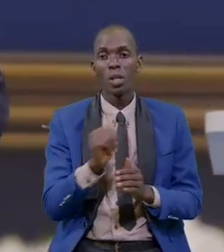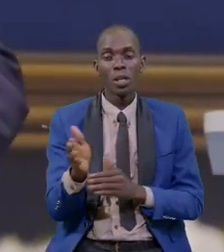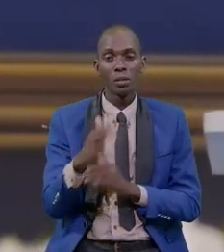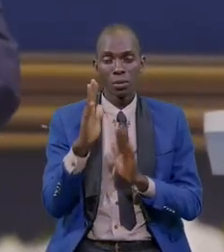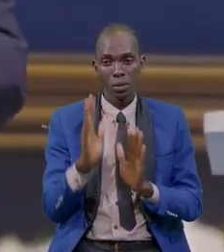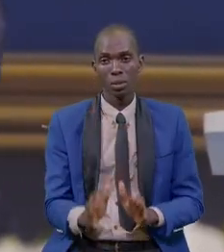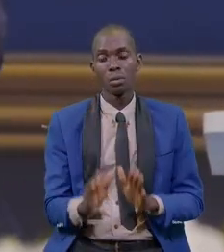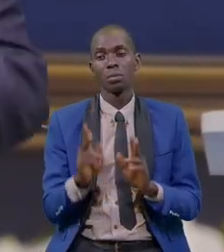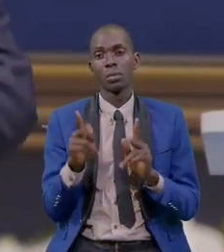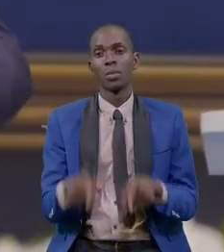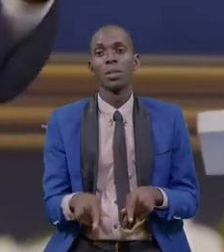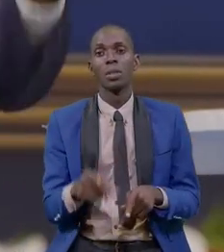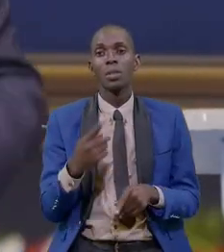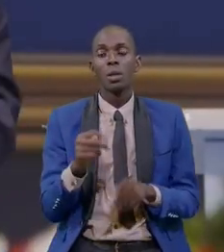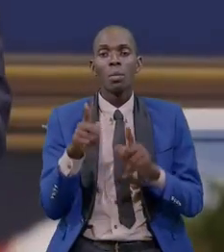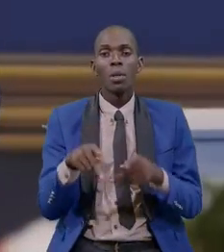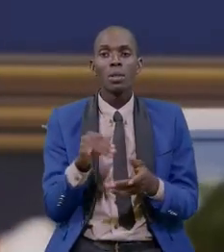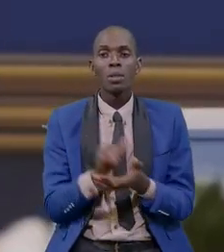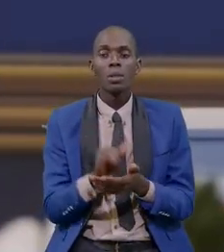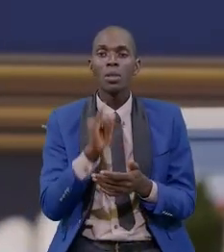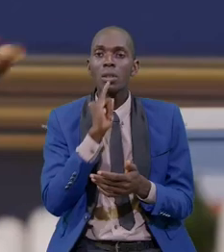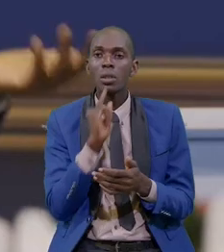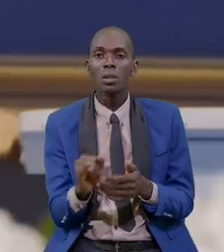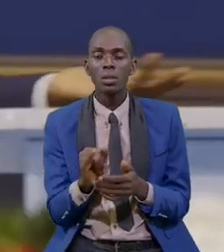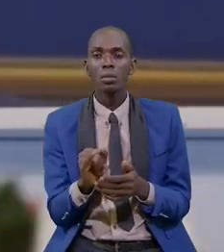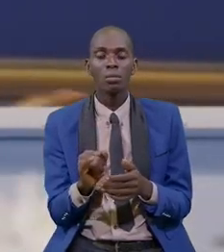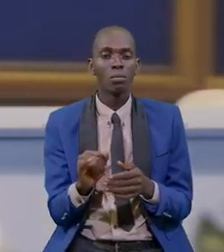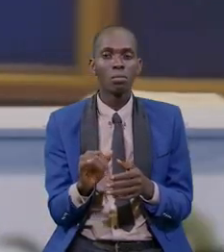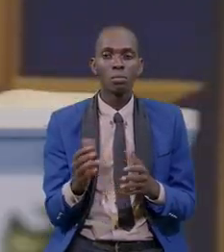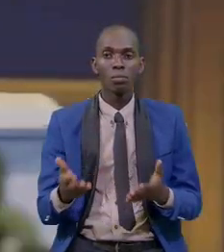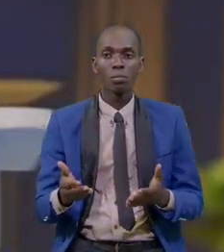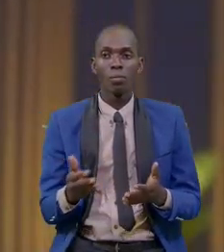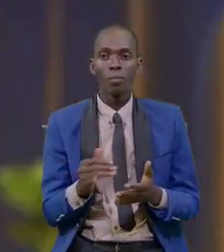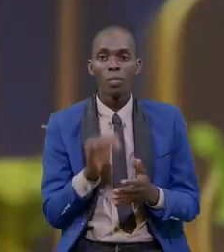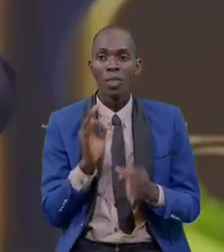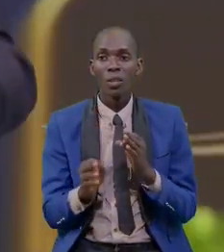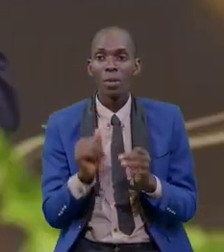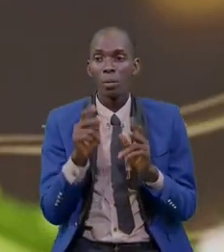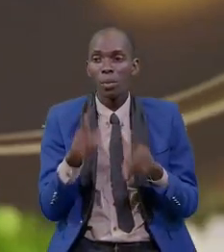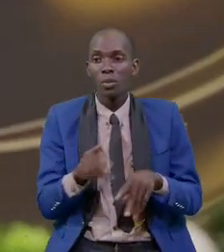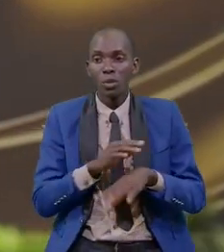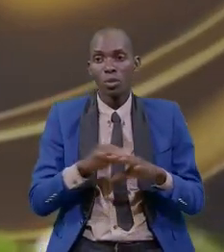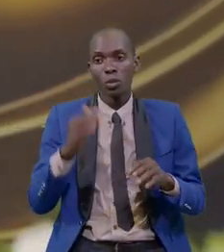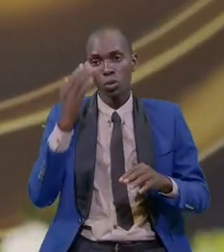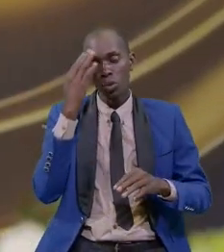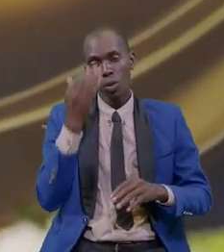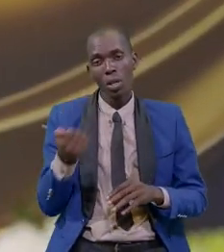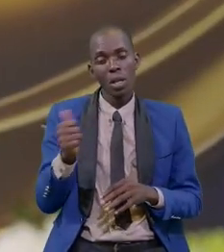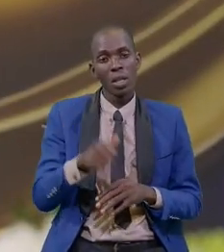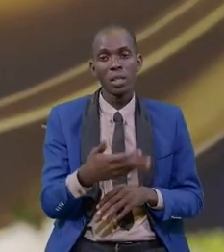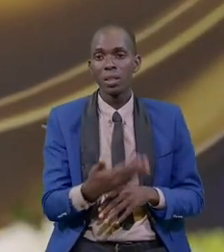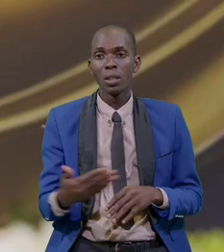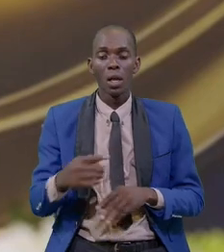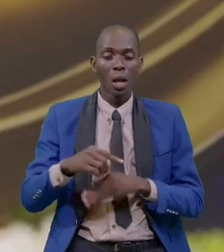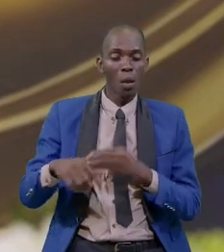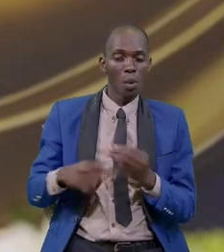une personne responsable qui travaille au milieu d'une société qui est en sens dessous. Si celui-là ne connaît pas quelque